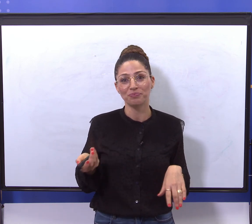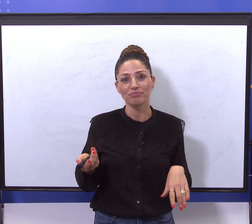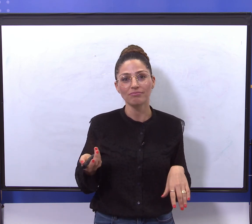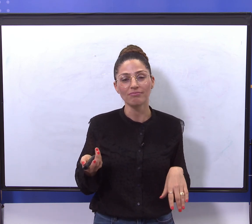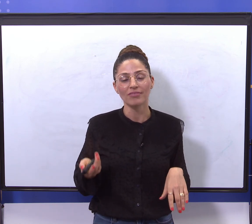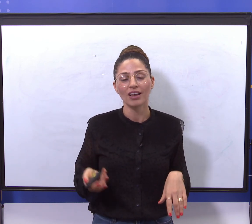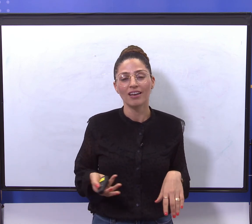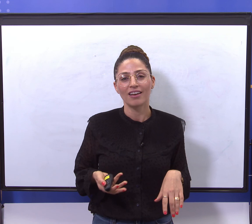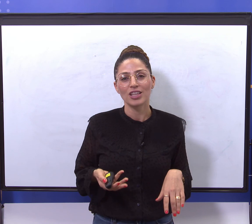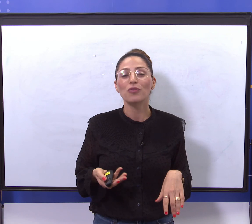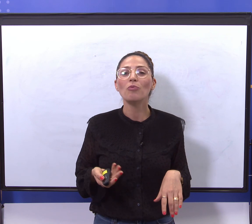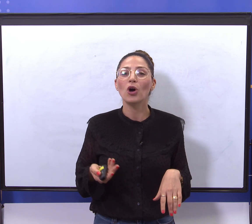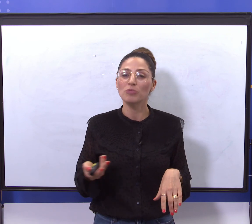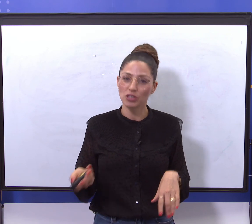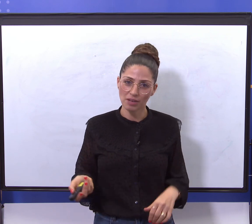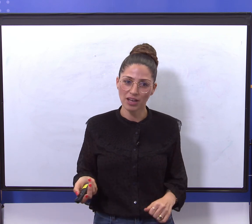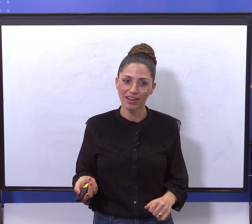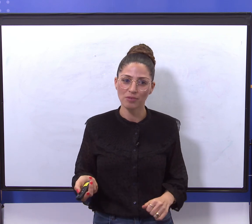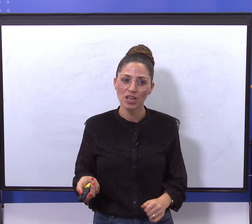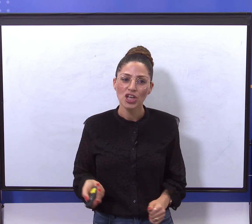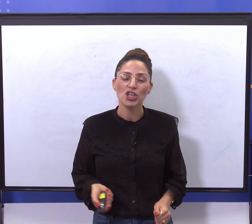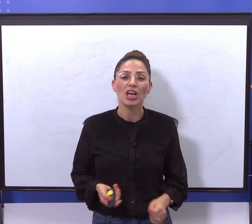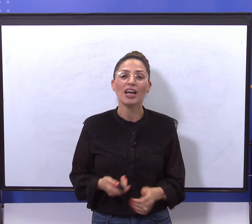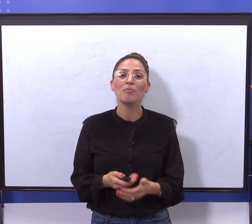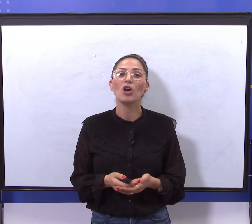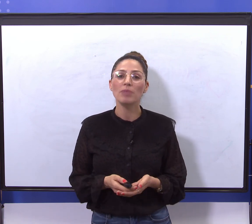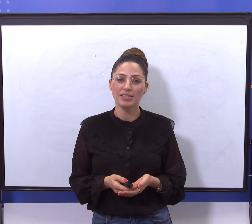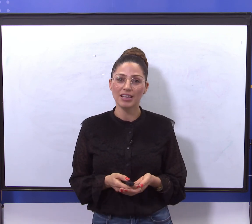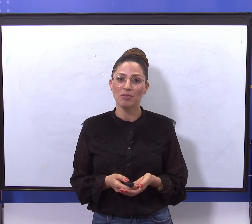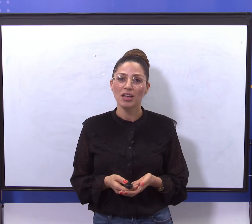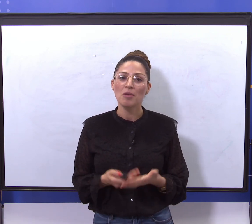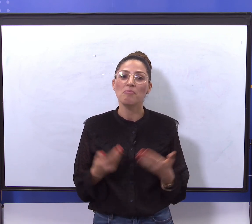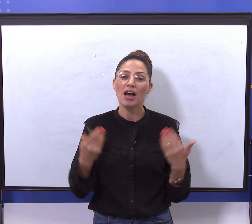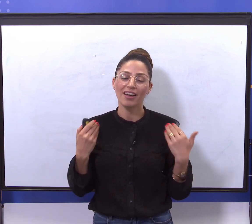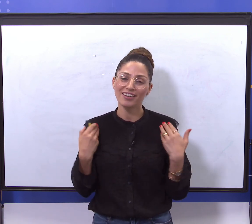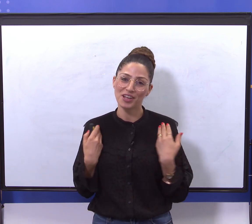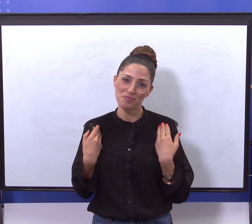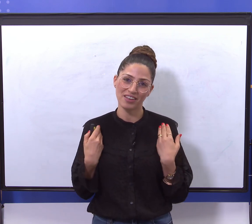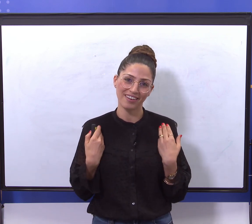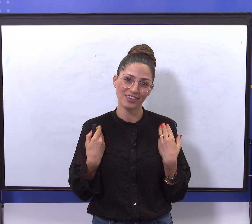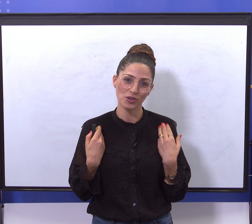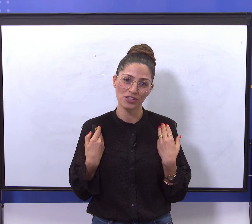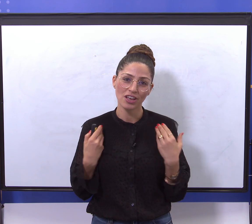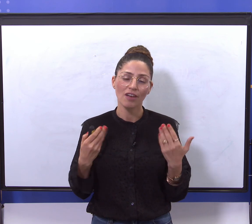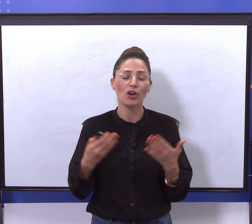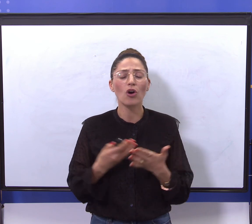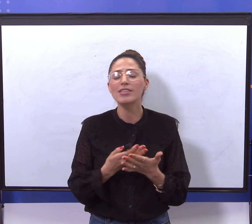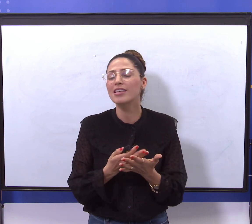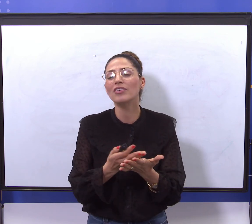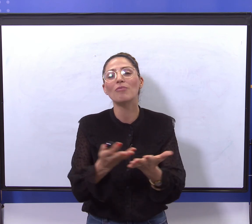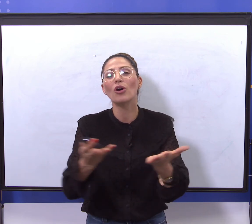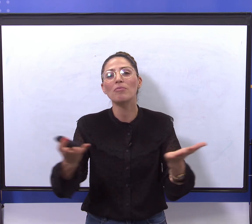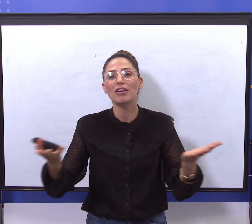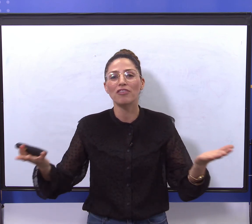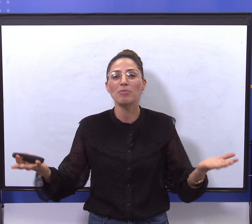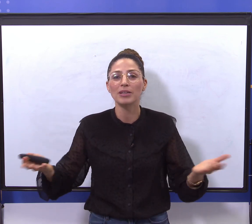והיפה. צפו בעוד משדרים אחרים, שיהיה לכם יום מקסים, מאחלת לכם כנרת דויץ' וכל